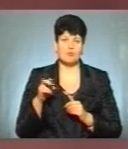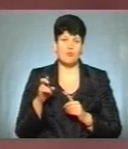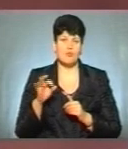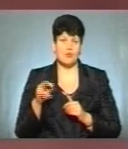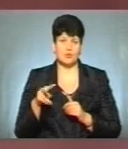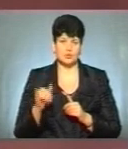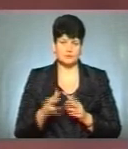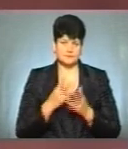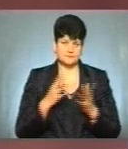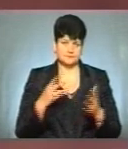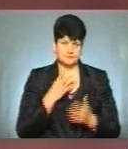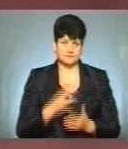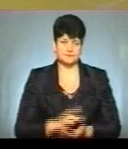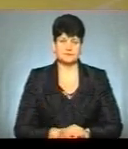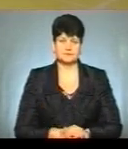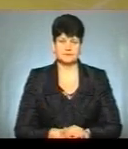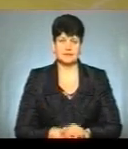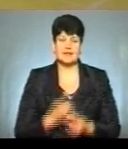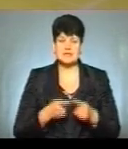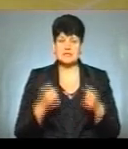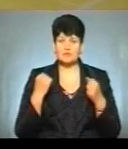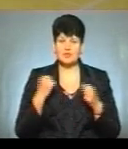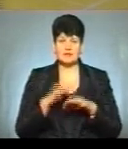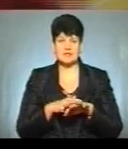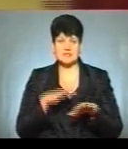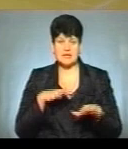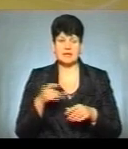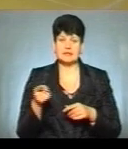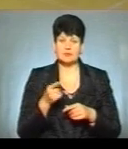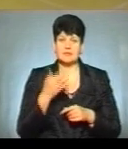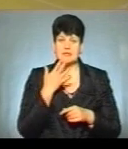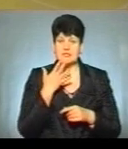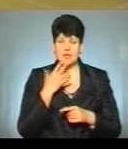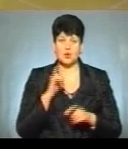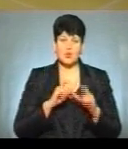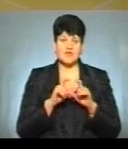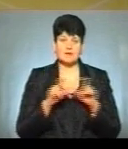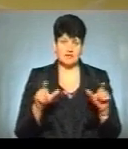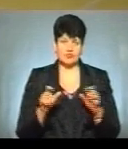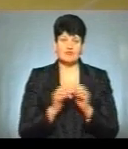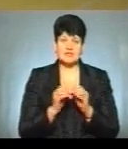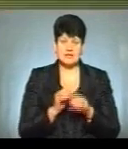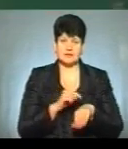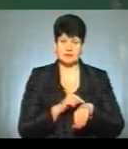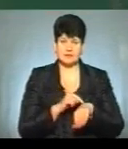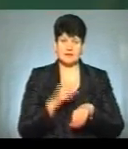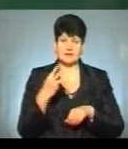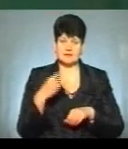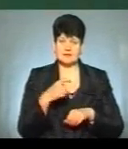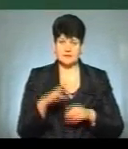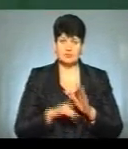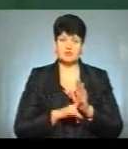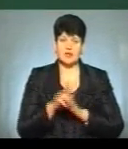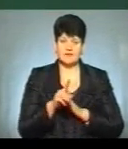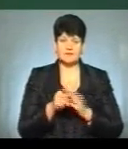матч в сюжеті Світлани Лазорик. Це спортивна зала Тернопільського національного університету. О 10:30 розпочався